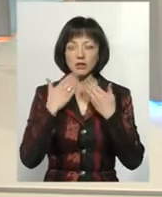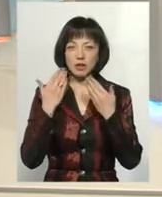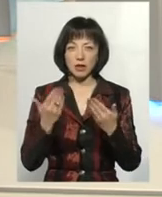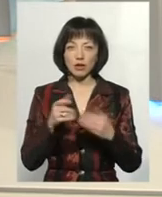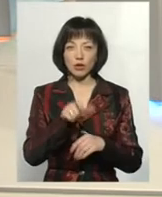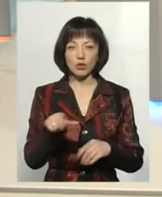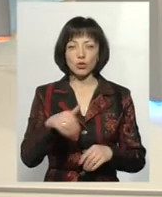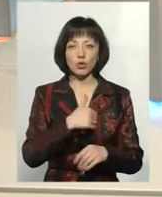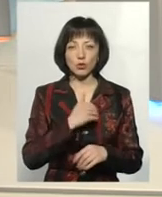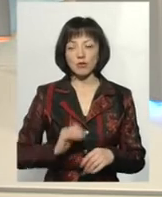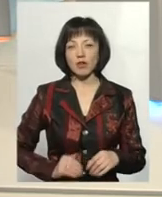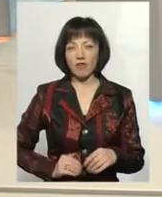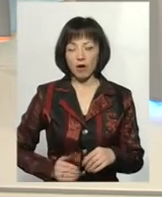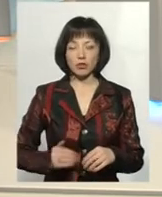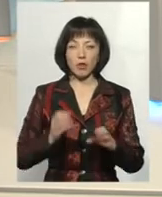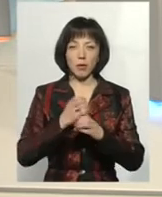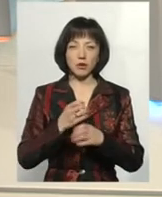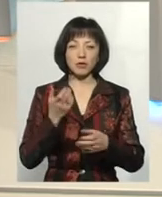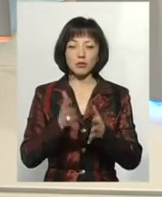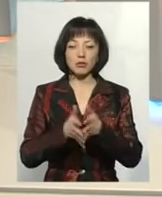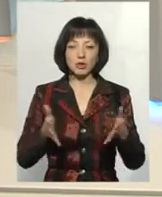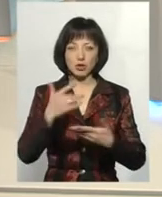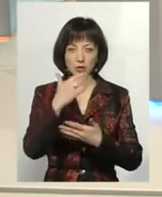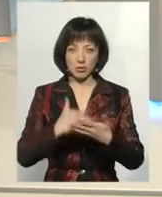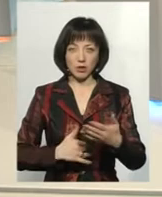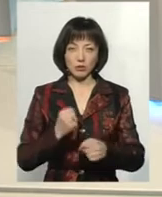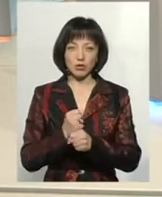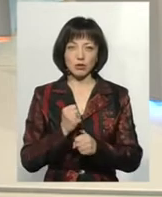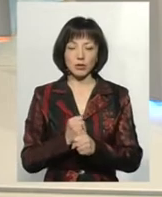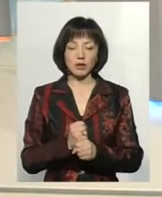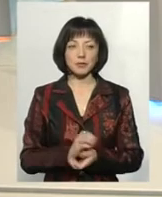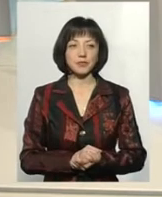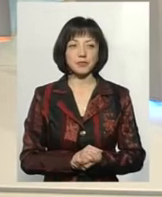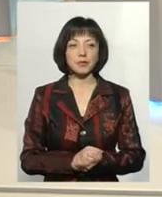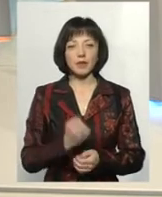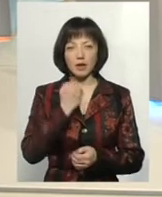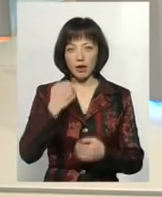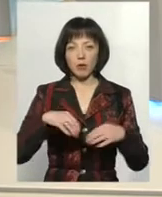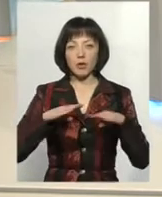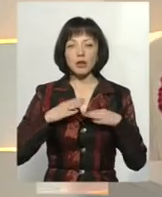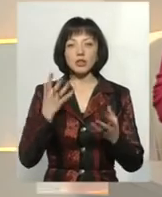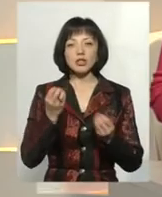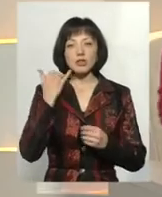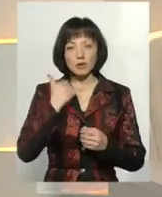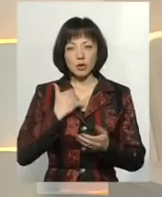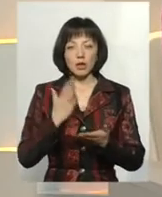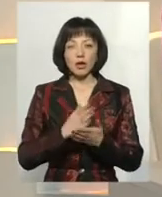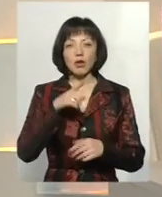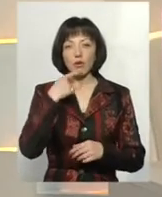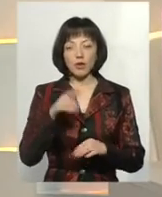люди хочуть, в приватну, яка може набагато більший спектр аналізів. Угу. Ось так. Дякуємо за пораду. Ми чуємо, у нас є ще дзвінок. Говоріть, будь